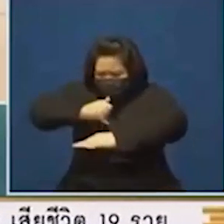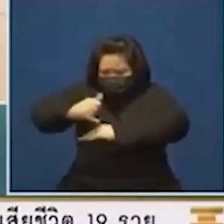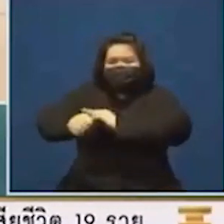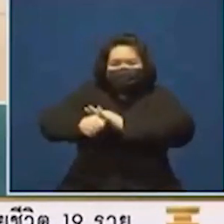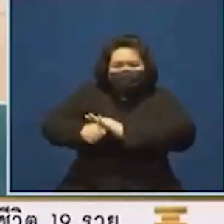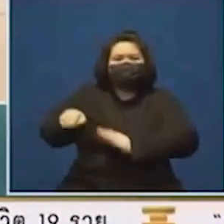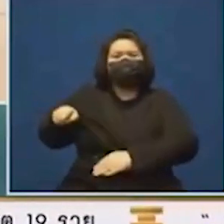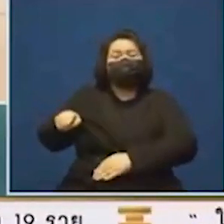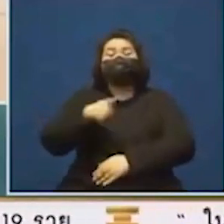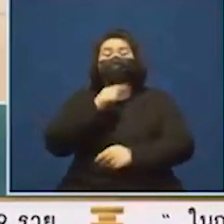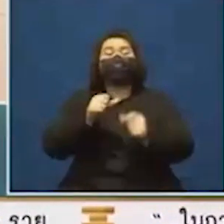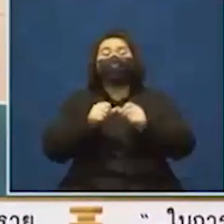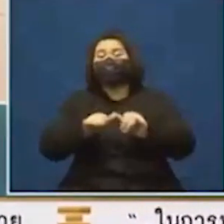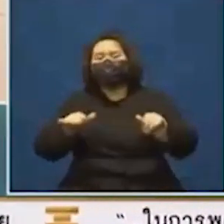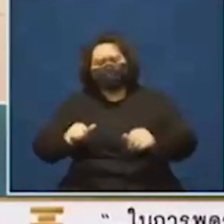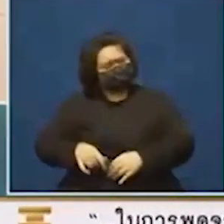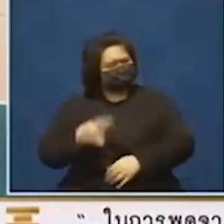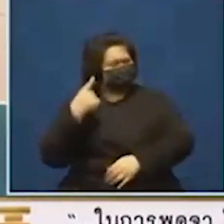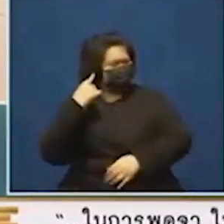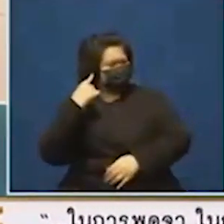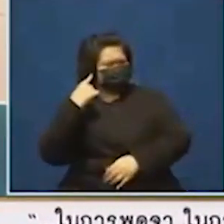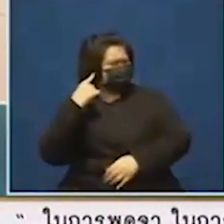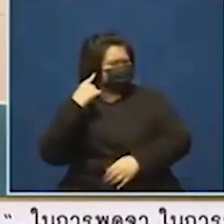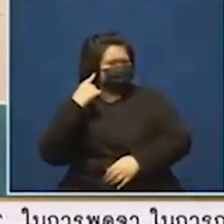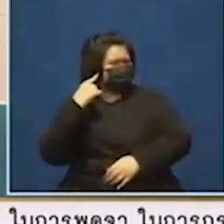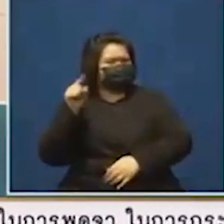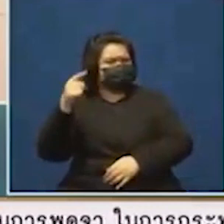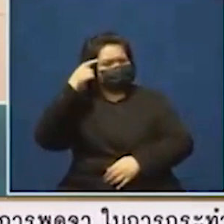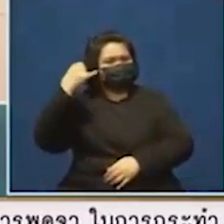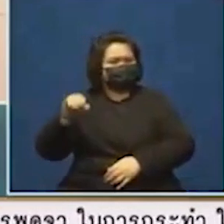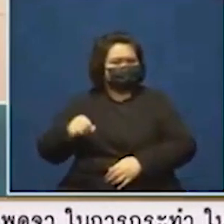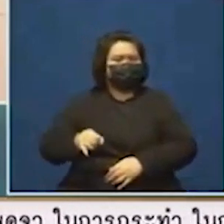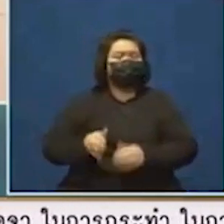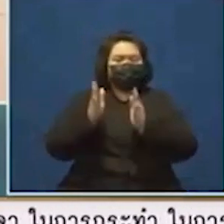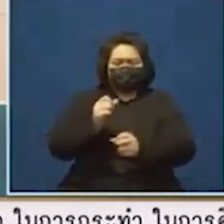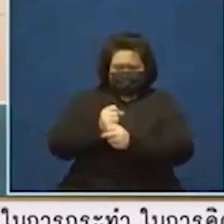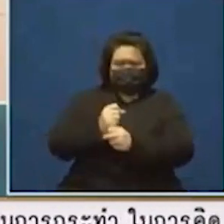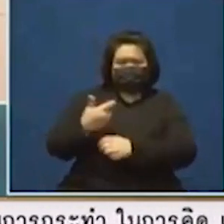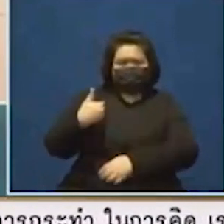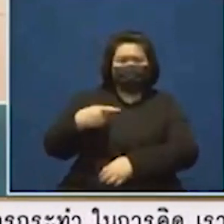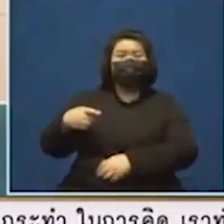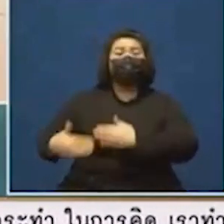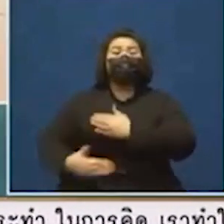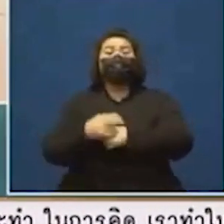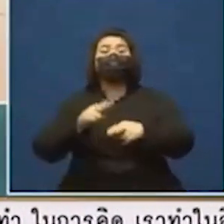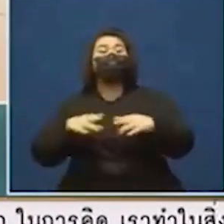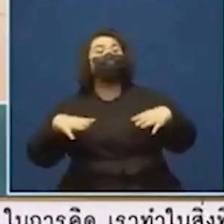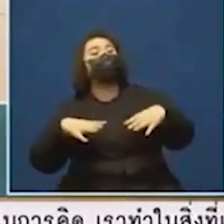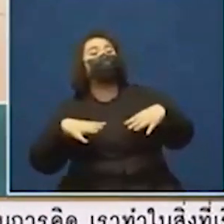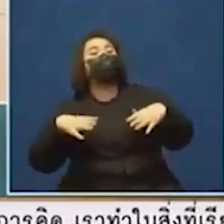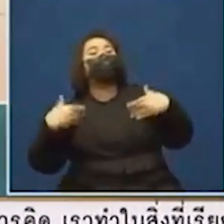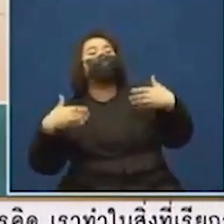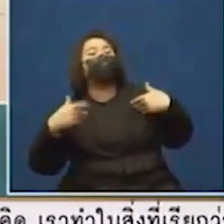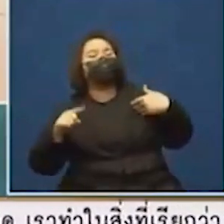ถ้าเขาไม่ทําอะไรเลย่ททานว่ฟงเหมกไมไดทำเลย ผมคดวท่านคดผิดแล้วกากคมาเมีกisiniสบาย beaucoupอยู่แนี้ไป